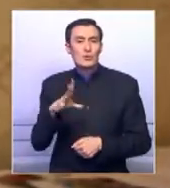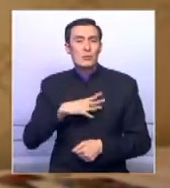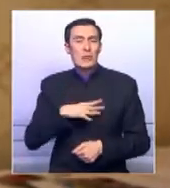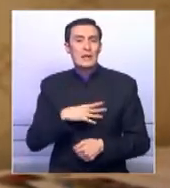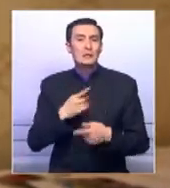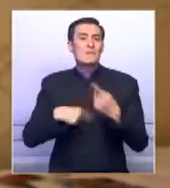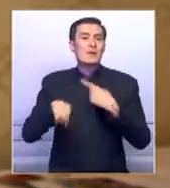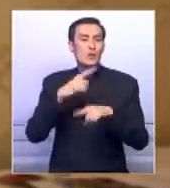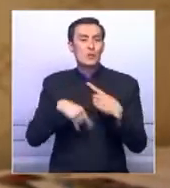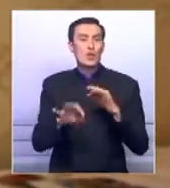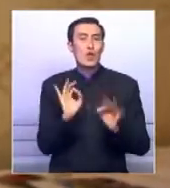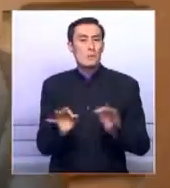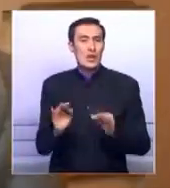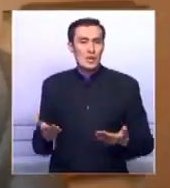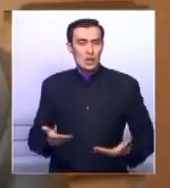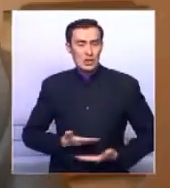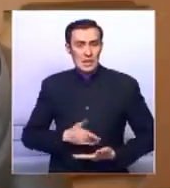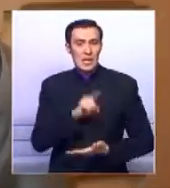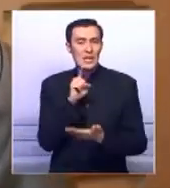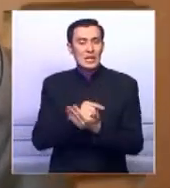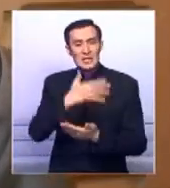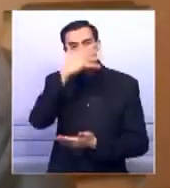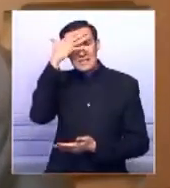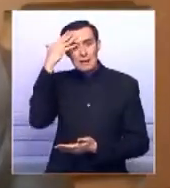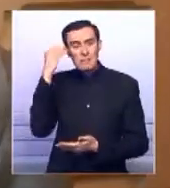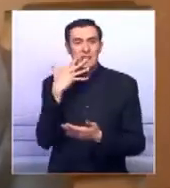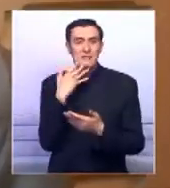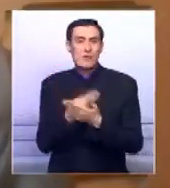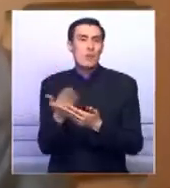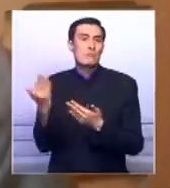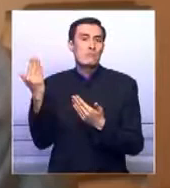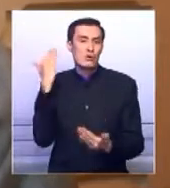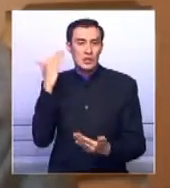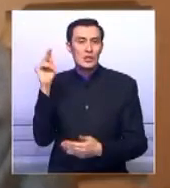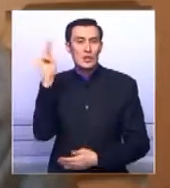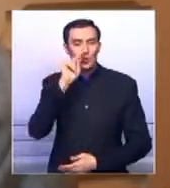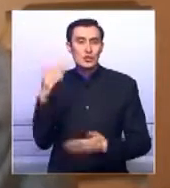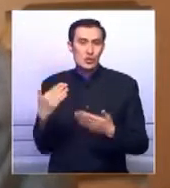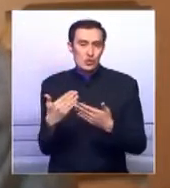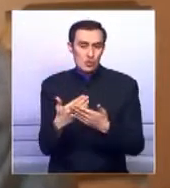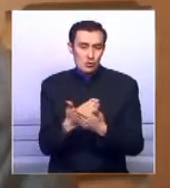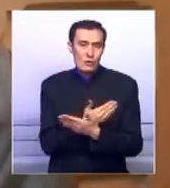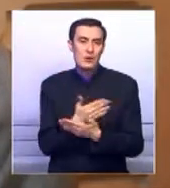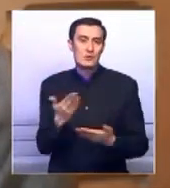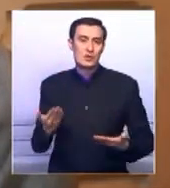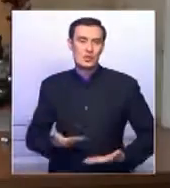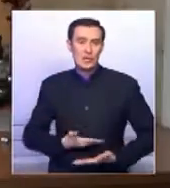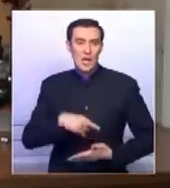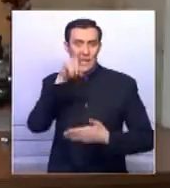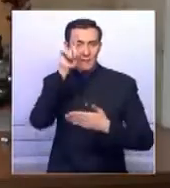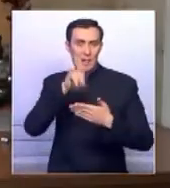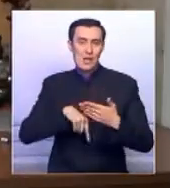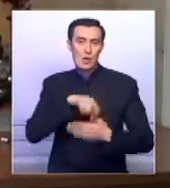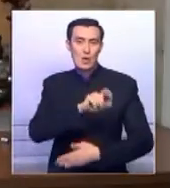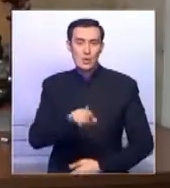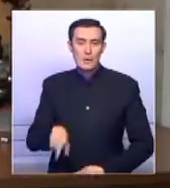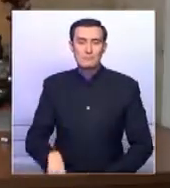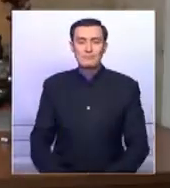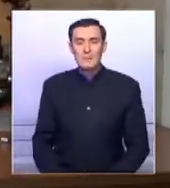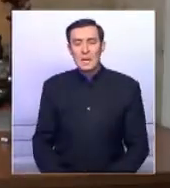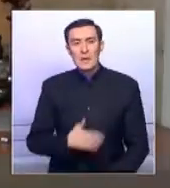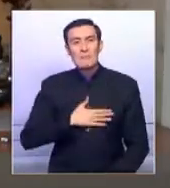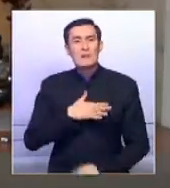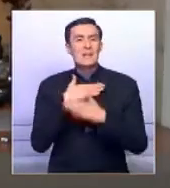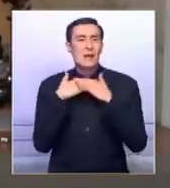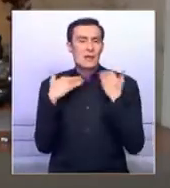тем, как вернуться к нормальной жизни, должны забыть о своем страшном прошлом и научиться снова доверять окружающим. Мы